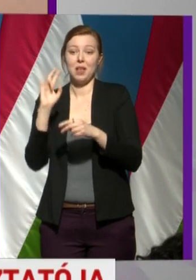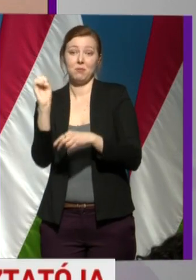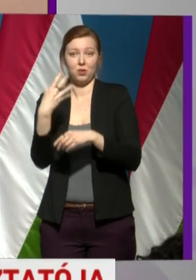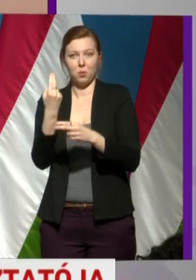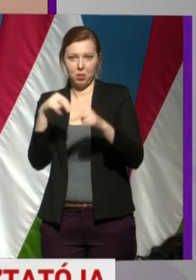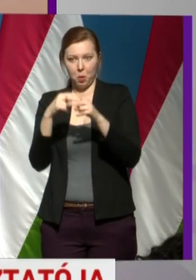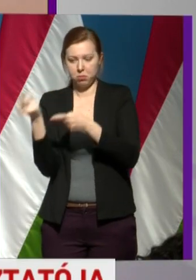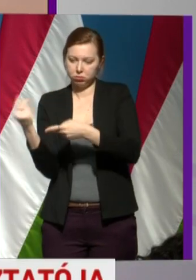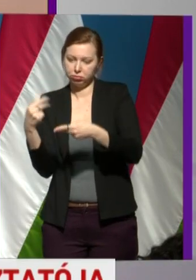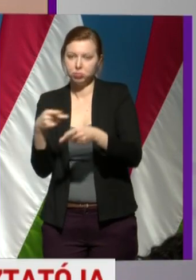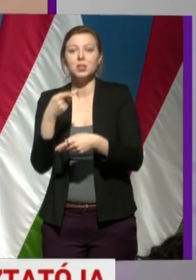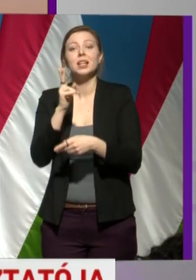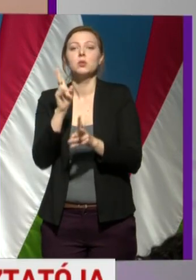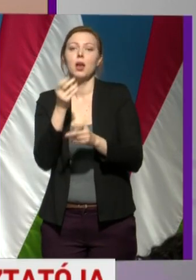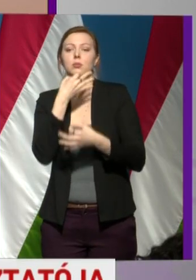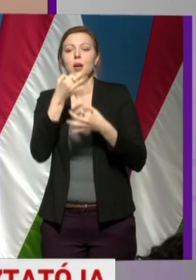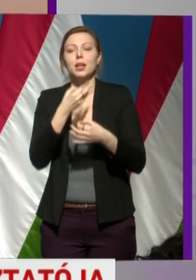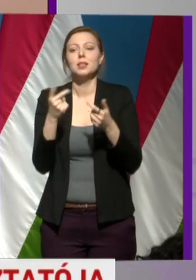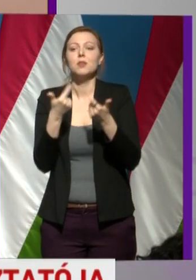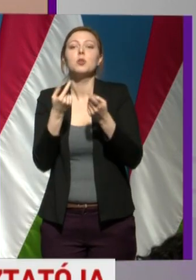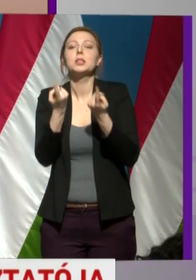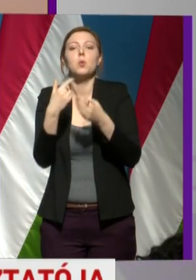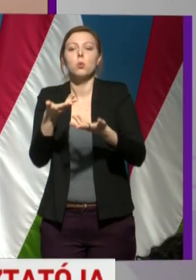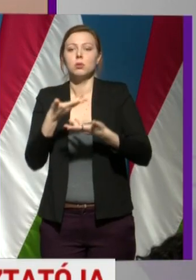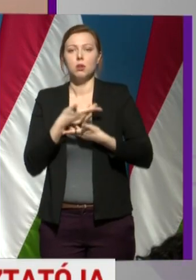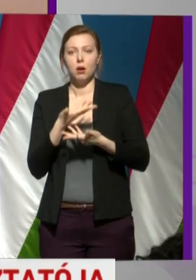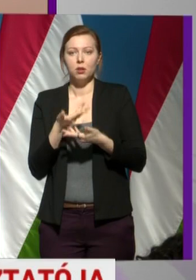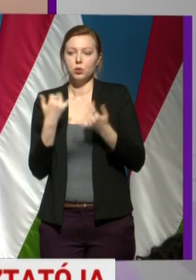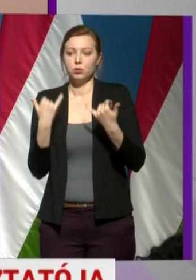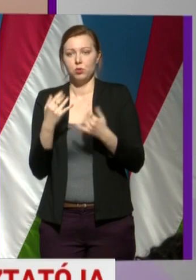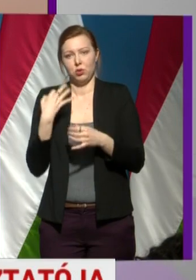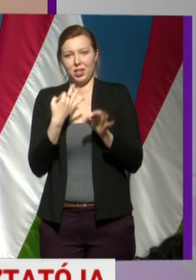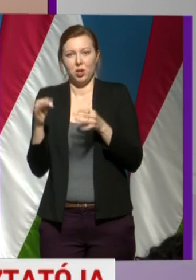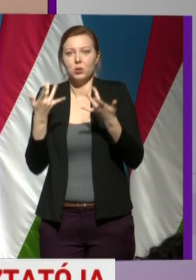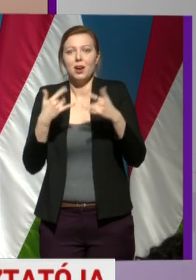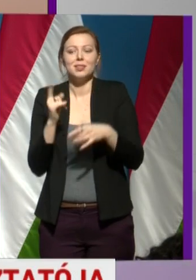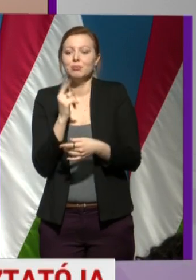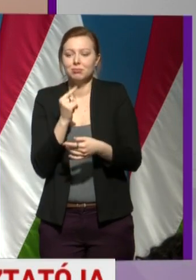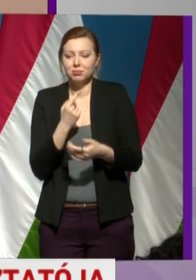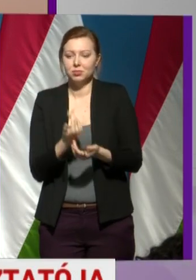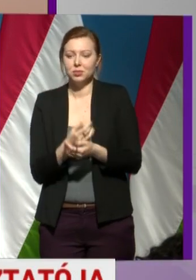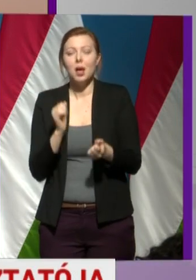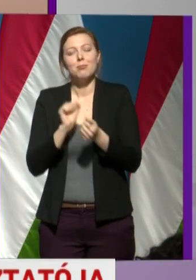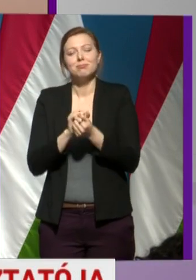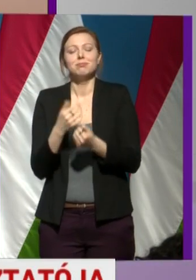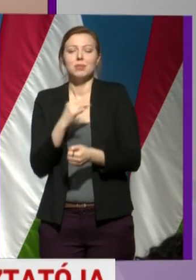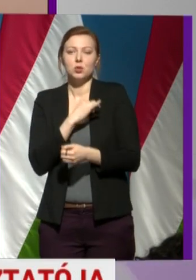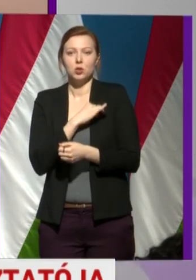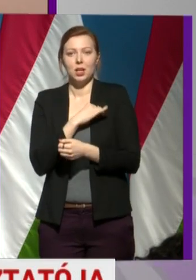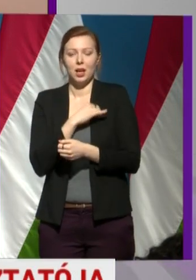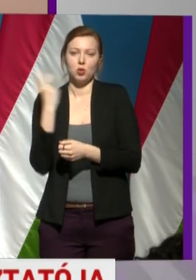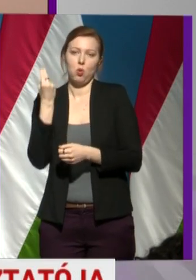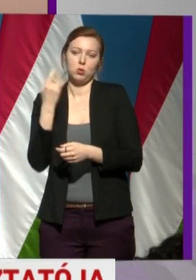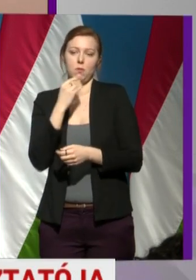ülnek. Kiktől lehet ezt megkérdezni? Kiktől lehet információt kapni arról, hogy mi most az egészségügyi helyzet? Biztos érdekes, hogy Szlovéniában, a